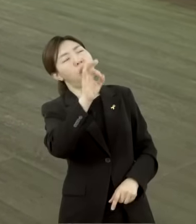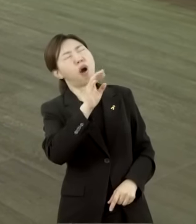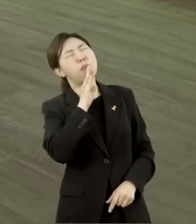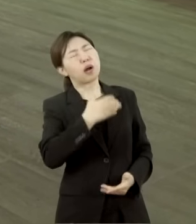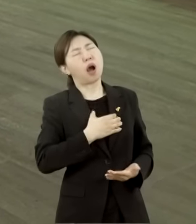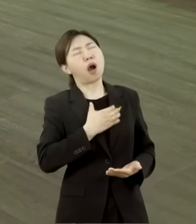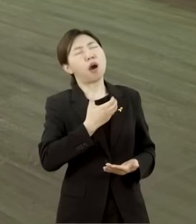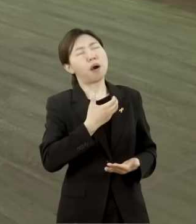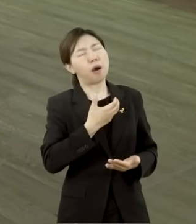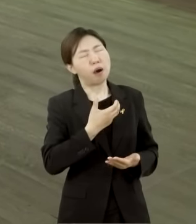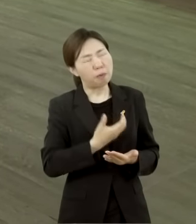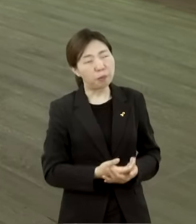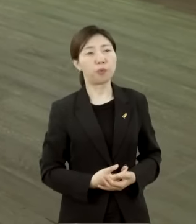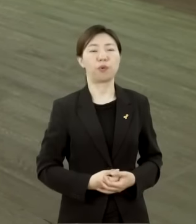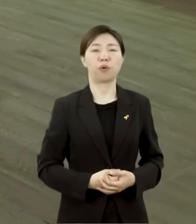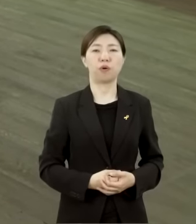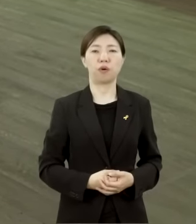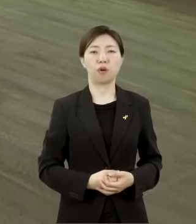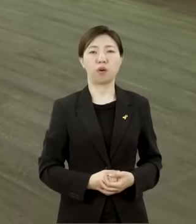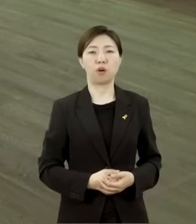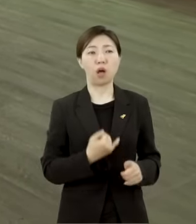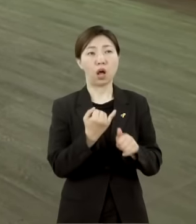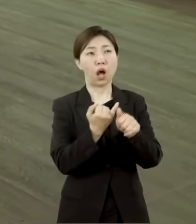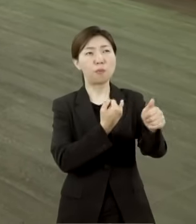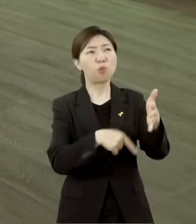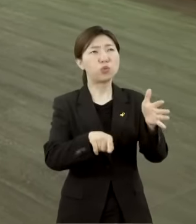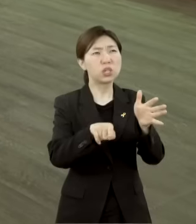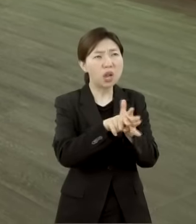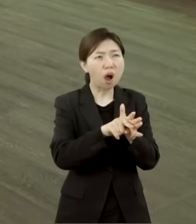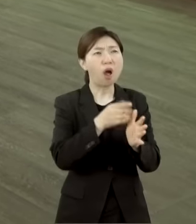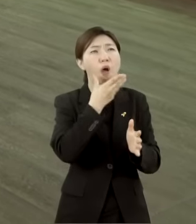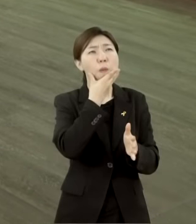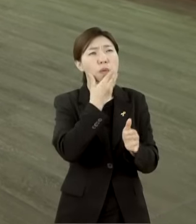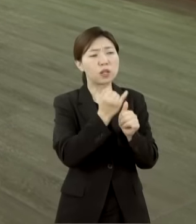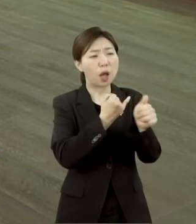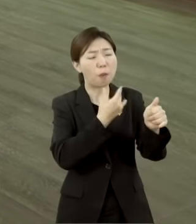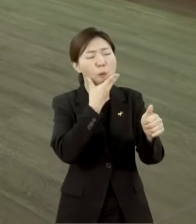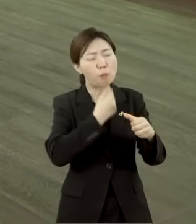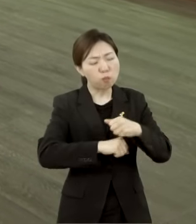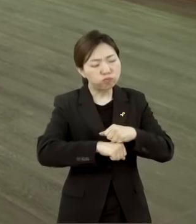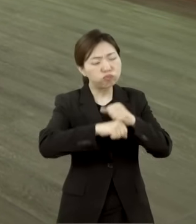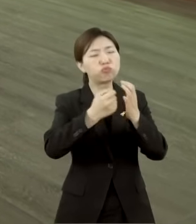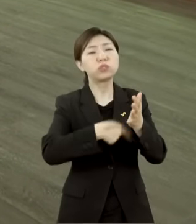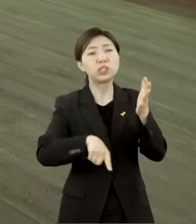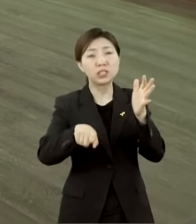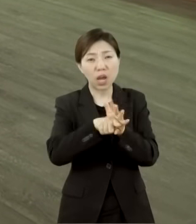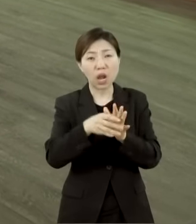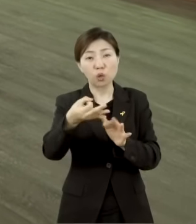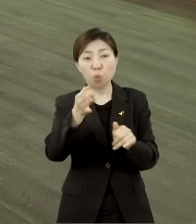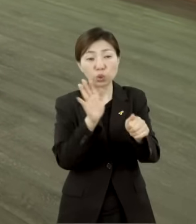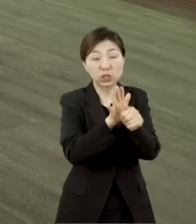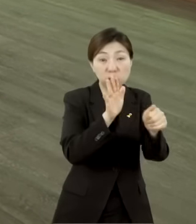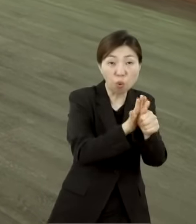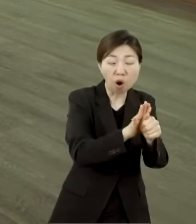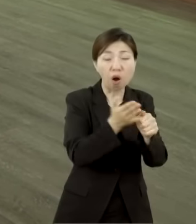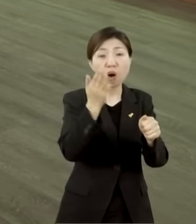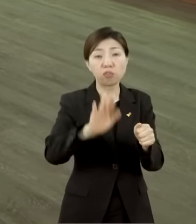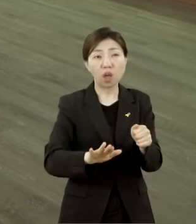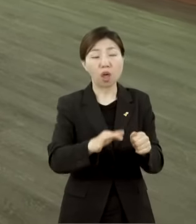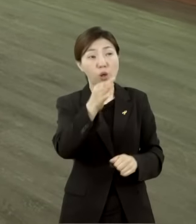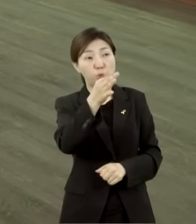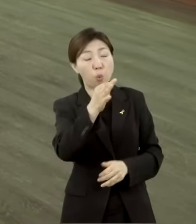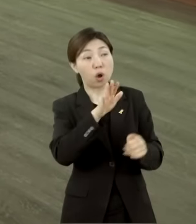정말 남편을 위해서 불살을 한 건데 어쩜 우리 남편 살아 있을 때 그 상처 자국하나